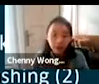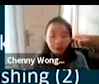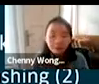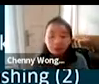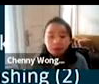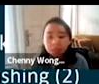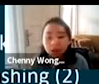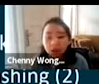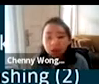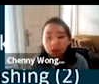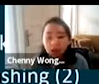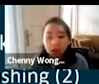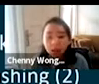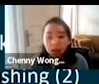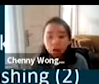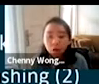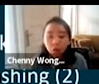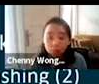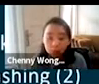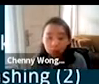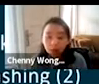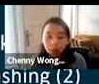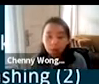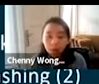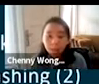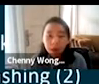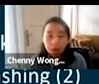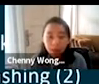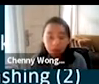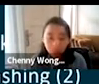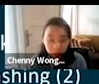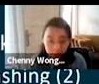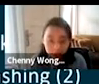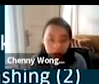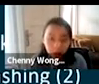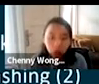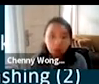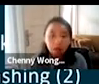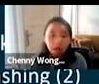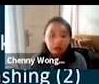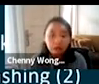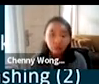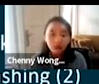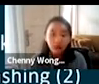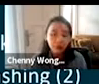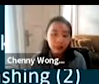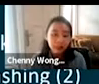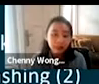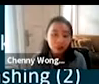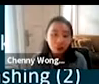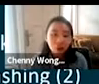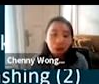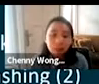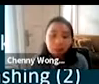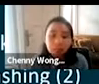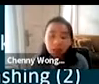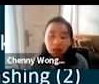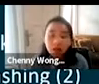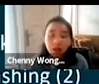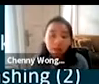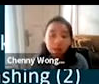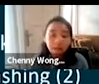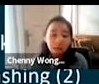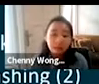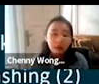juga fisik barang ketigaa kelayakan konsumsi Hai abang dan atau jasa Lalu ada legalitas barang atau jasa dan juga kualitas